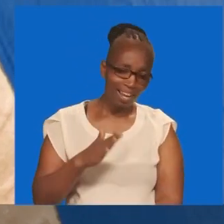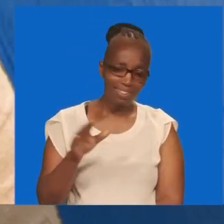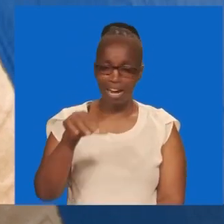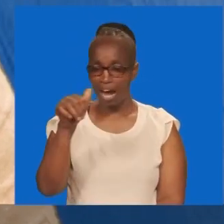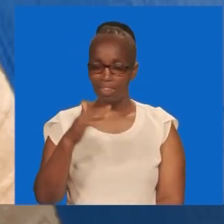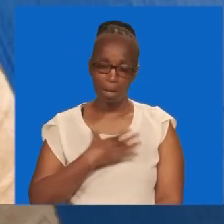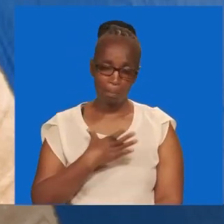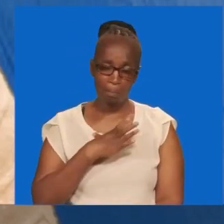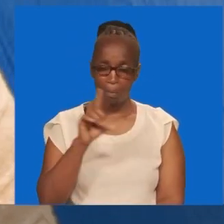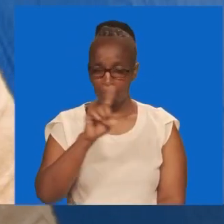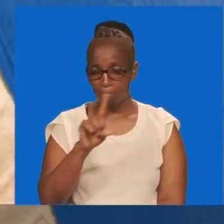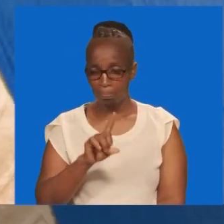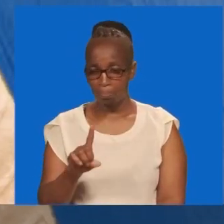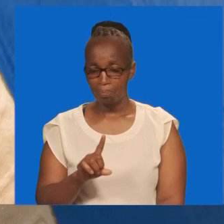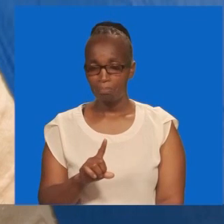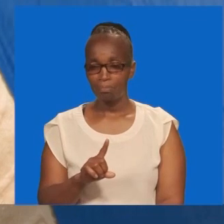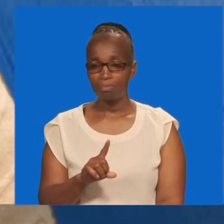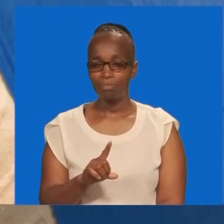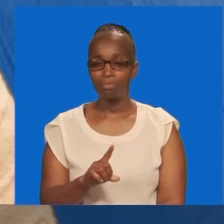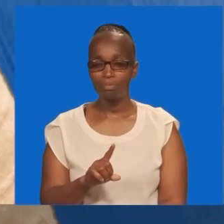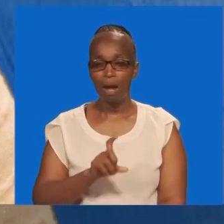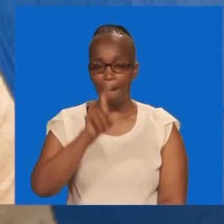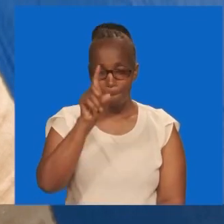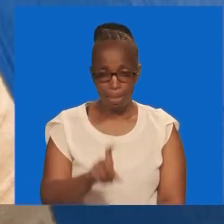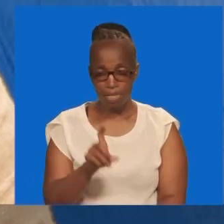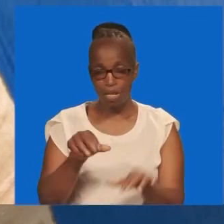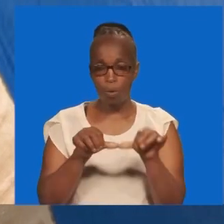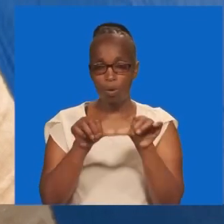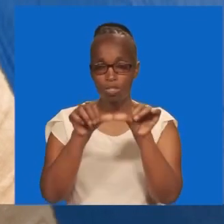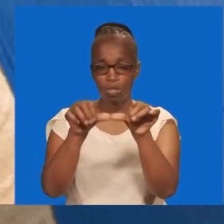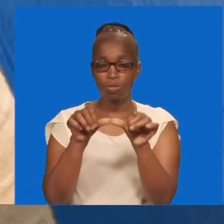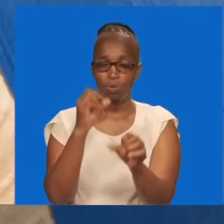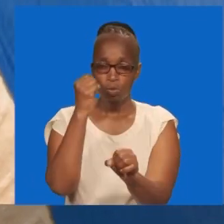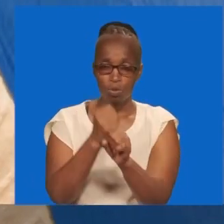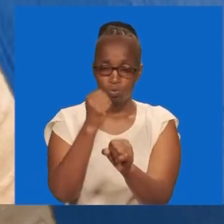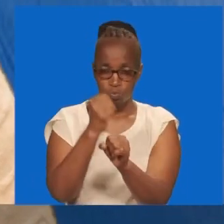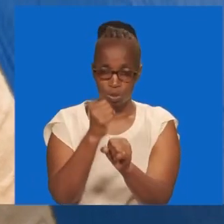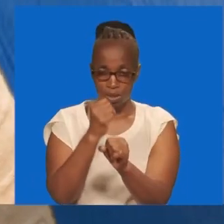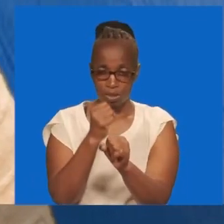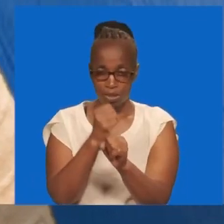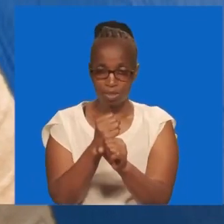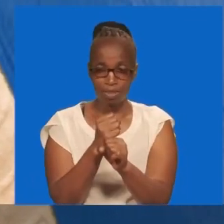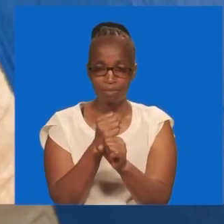upendo. Usiwachukie kama vile ambavyo wanakuchukia. Tuendelee